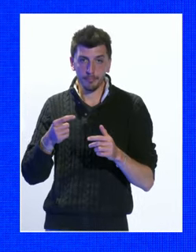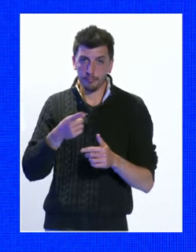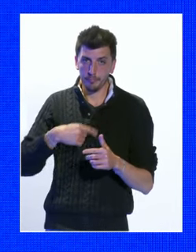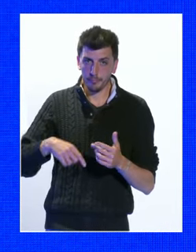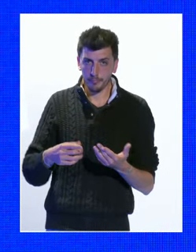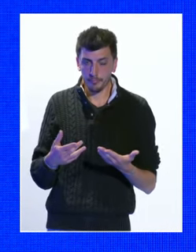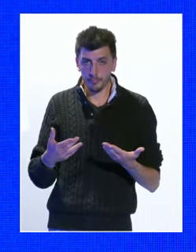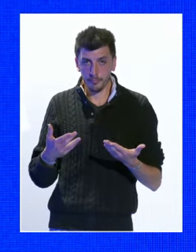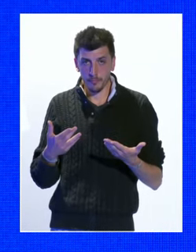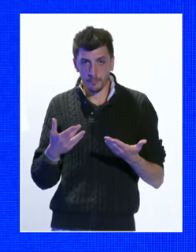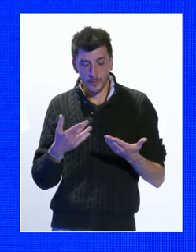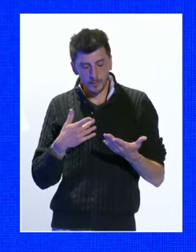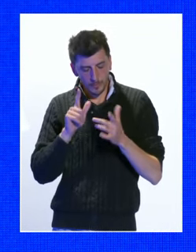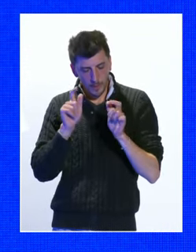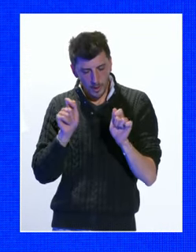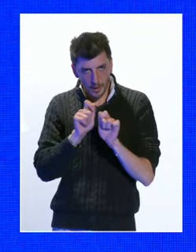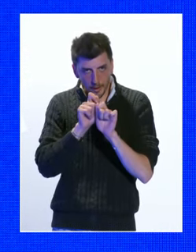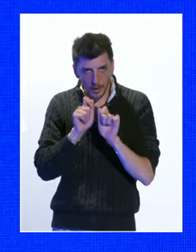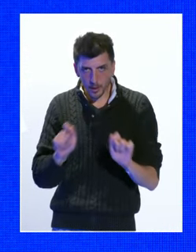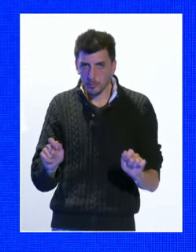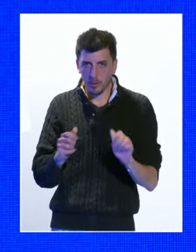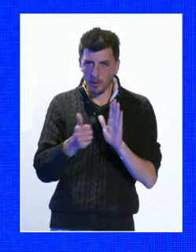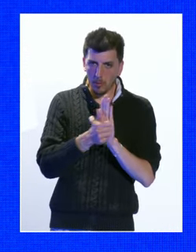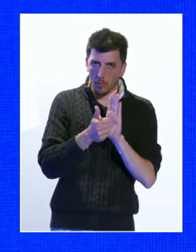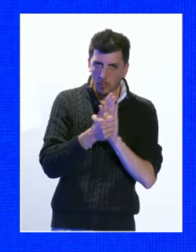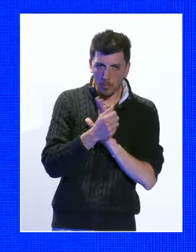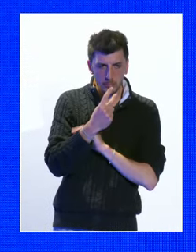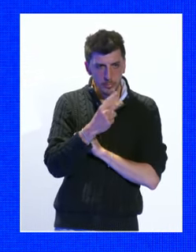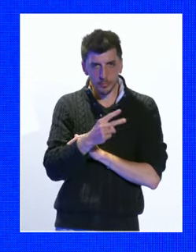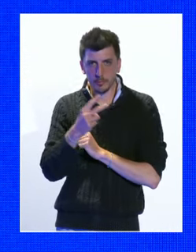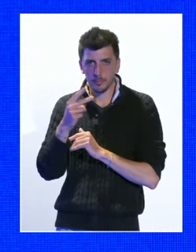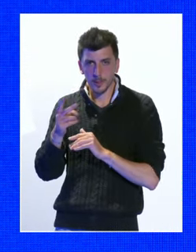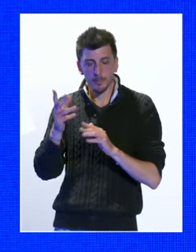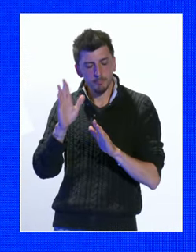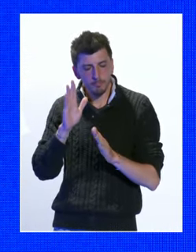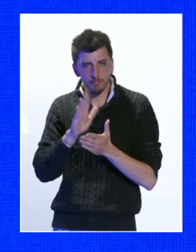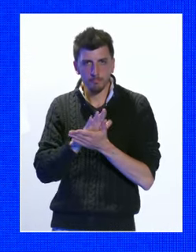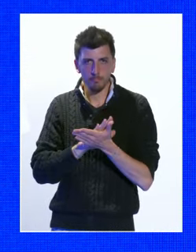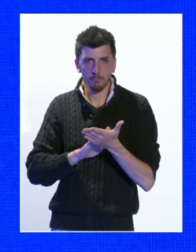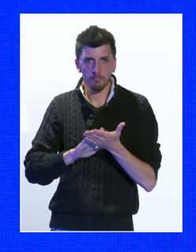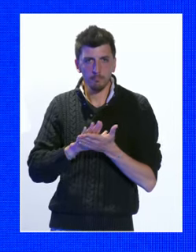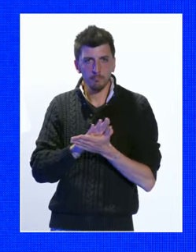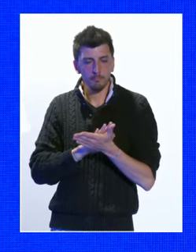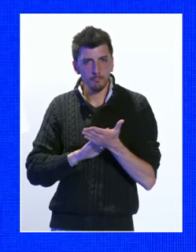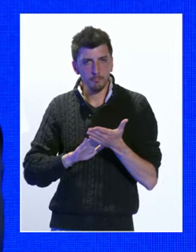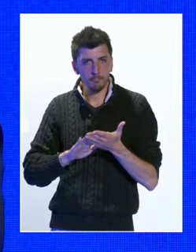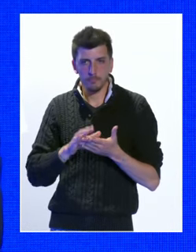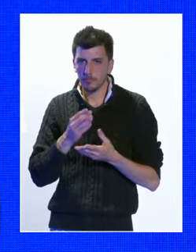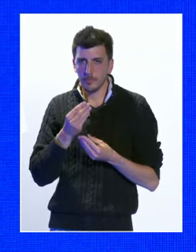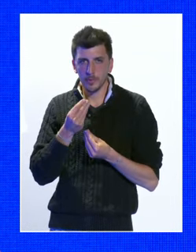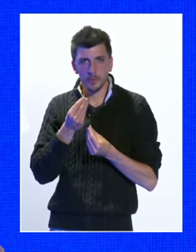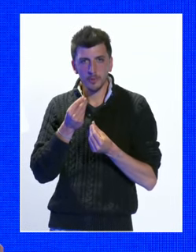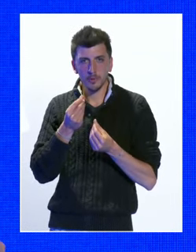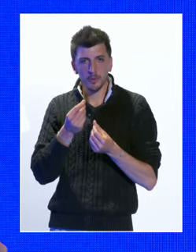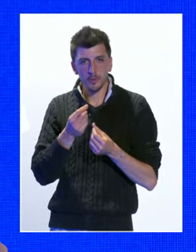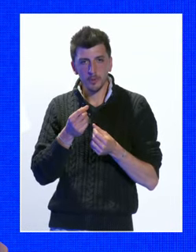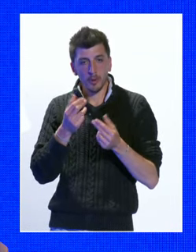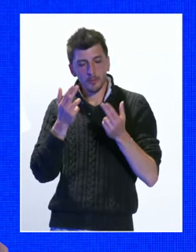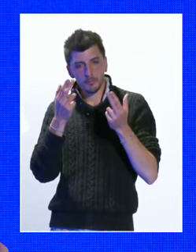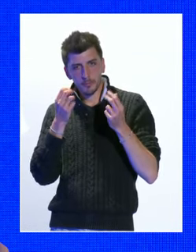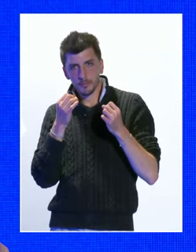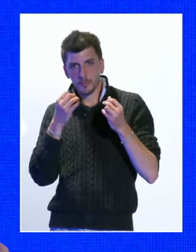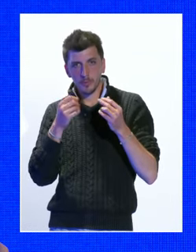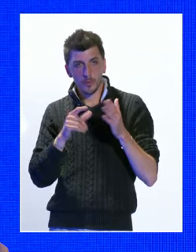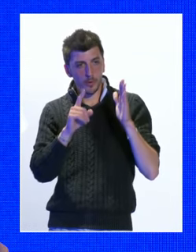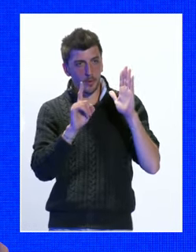fonctions beaucoup de respect, mais excusez-nous, nous n'avons pas l'intention de vous laisser nous priver de nos